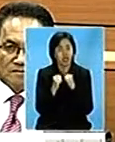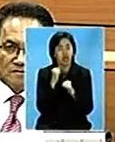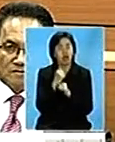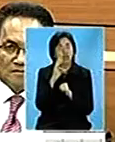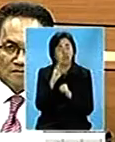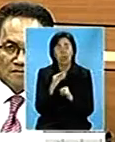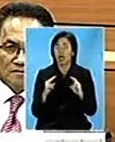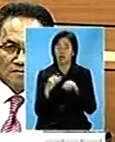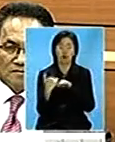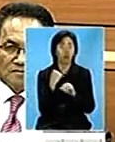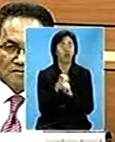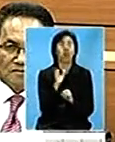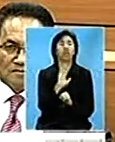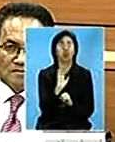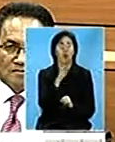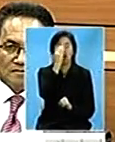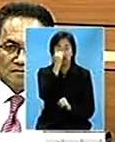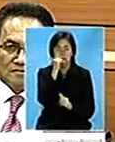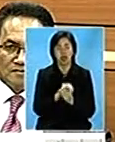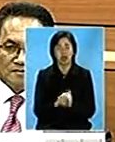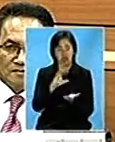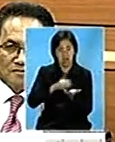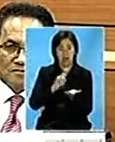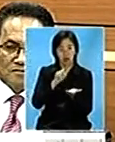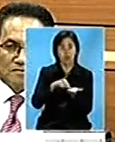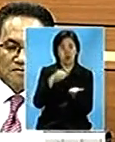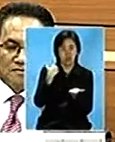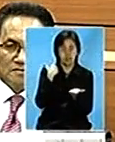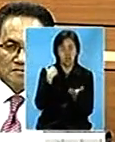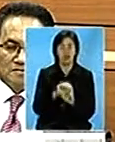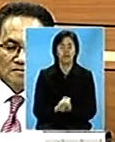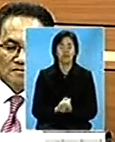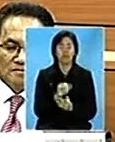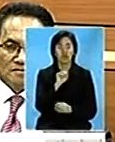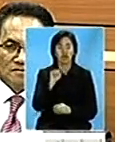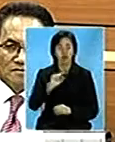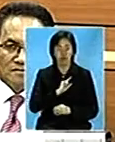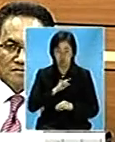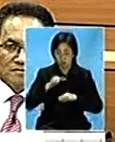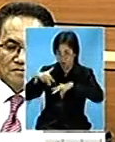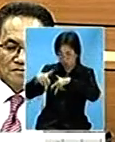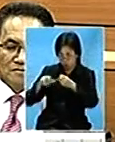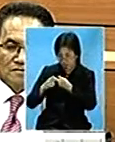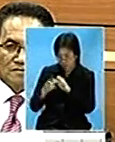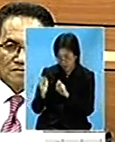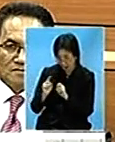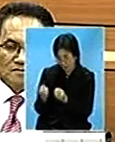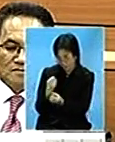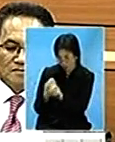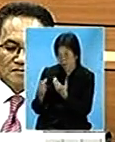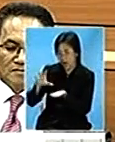จะไม่มีอะไรทำเลยนะครับเพราะเป็นข้อมูลที่แท้จริงผู้แทนราษฎรนั้นจะต้องนำเอาปัญหาที่แท้จริงม